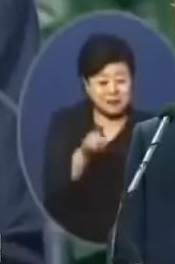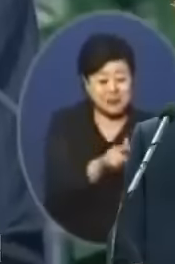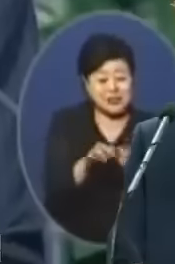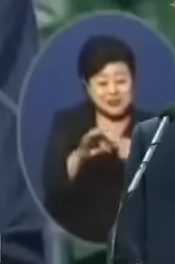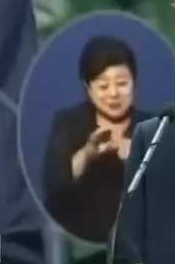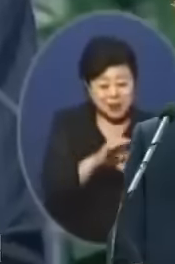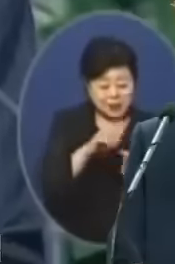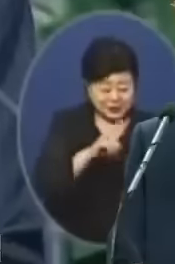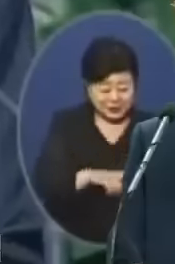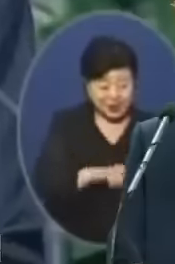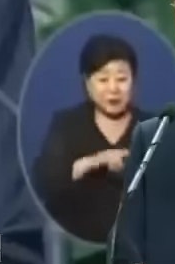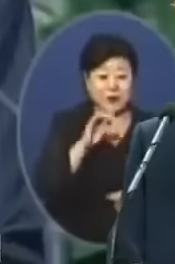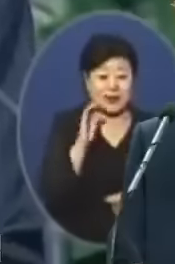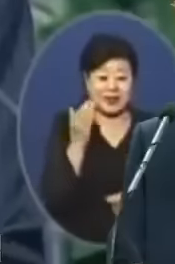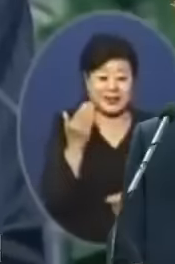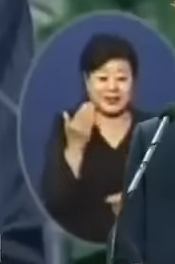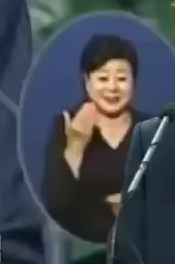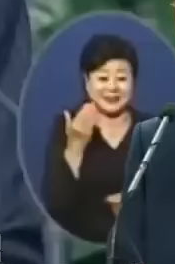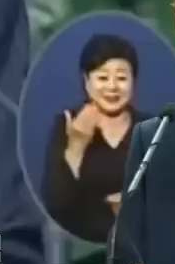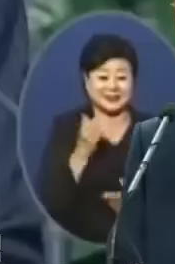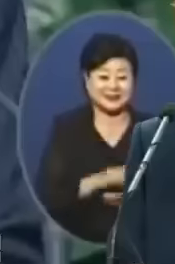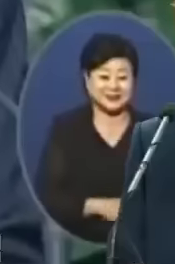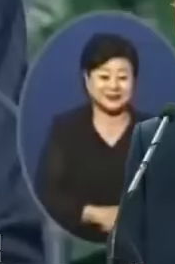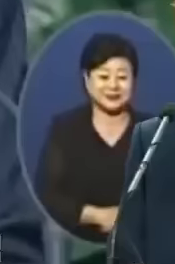믿으면 그대로 되는 것입니다.